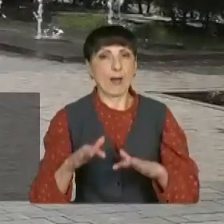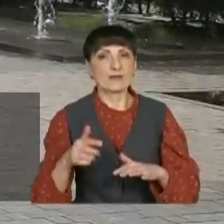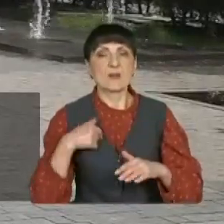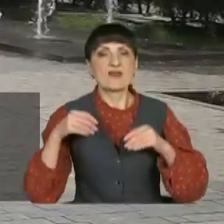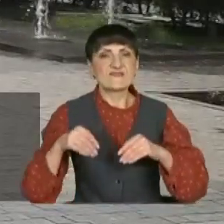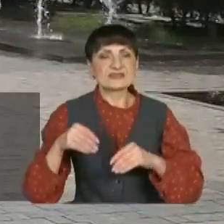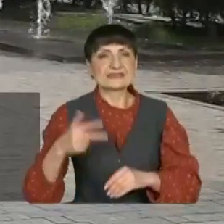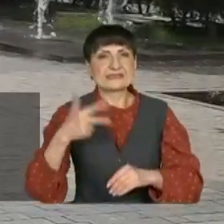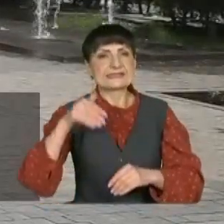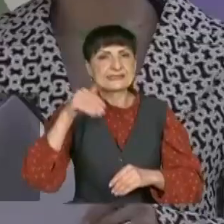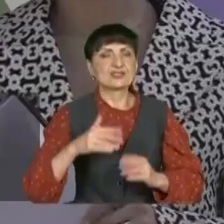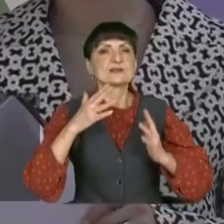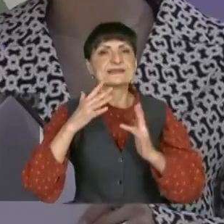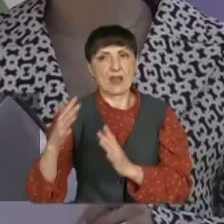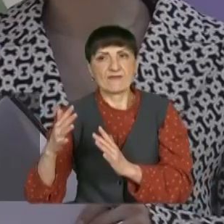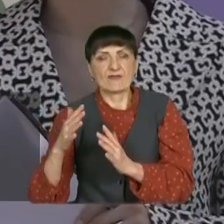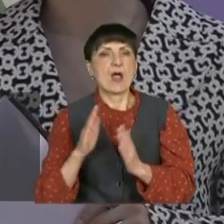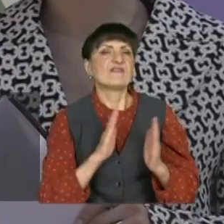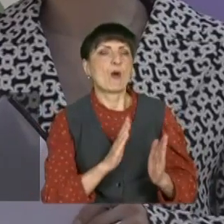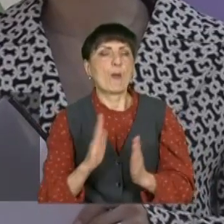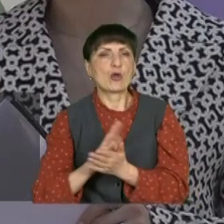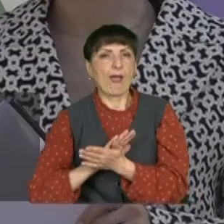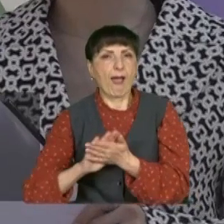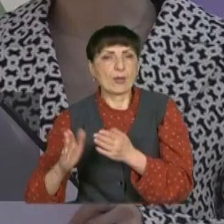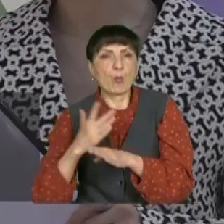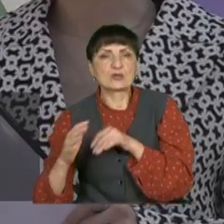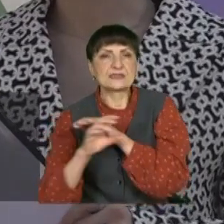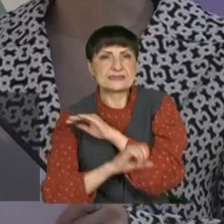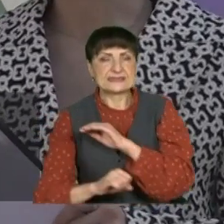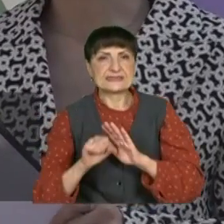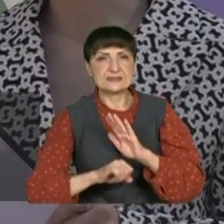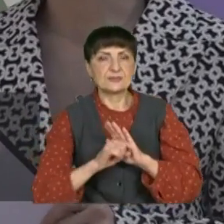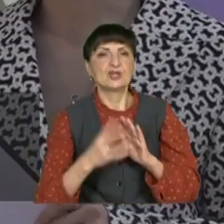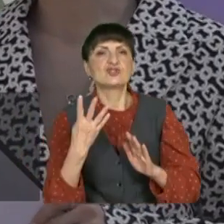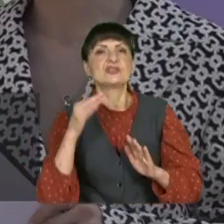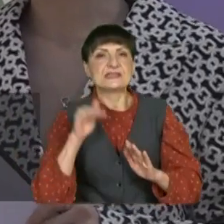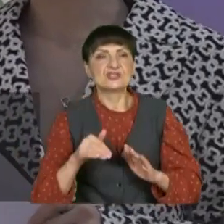высадили деревьев привели в порядок после зимы 4000 дворов